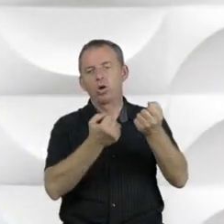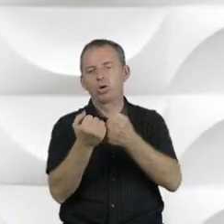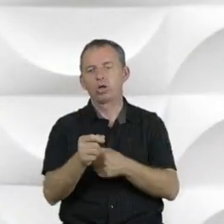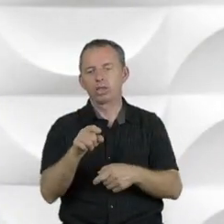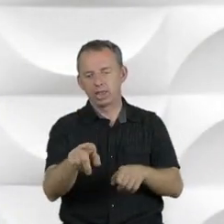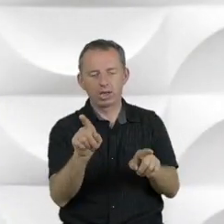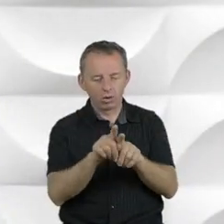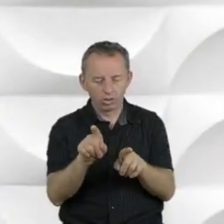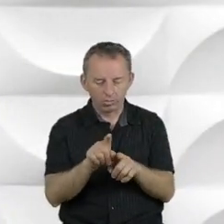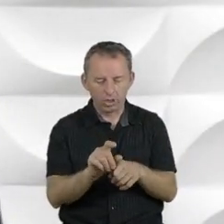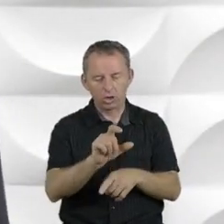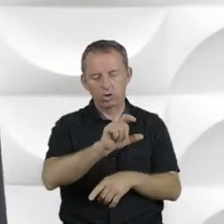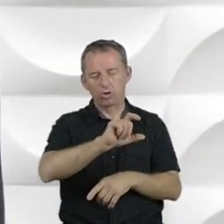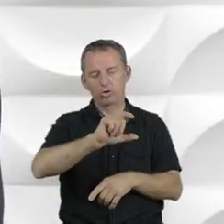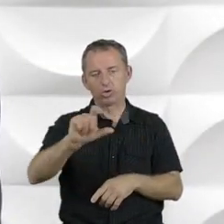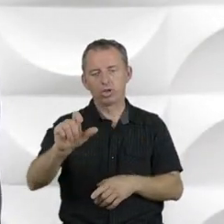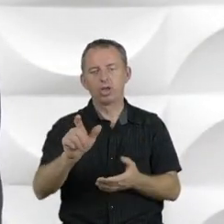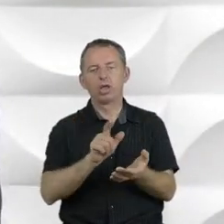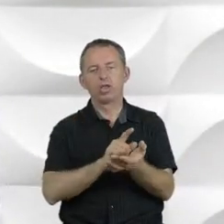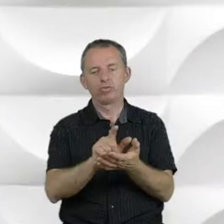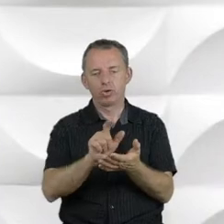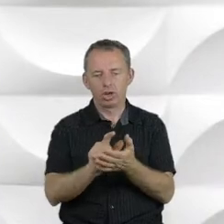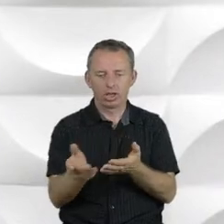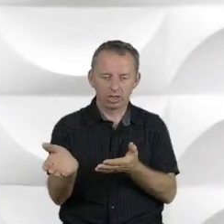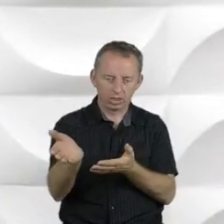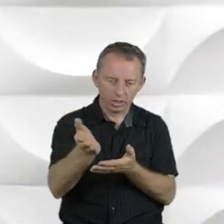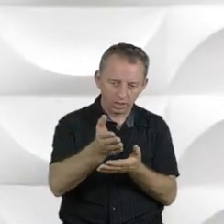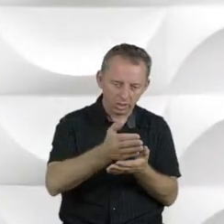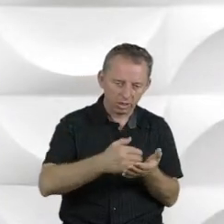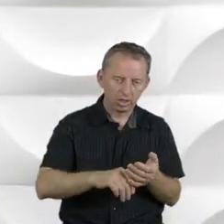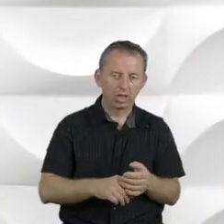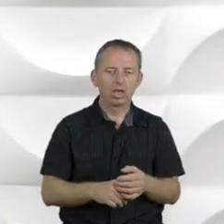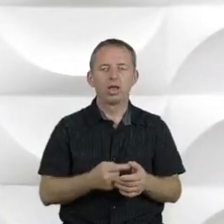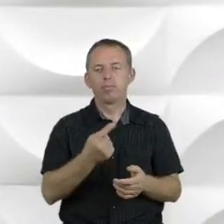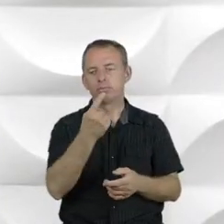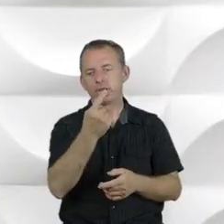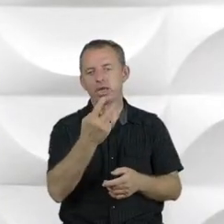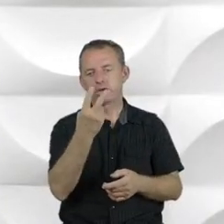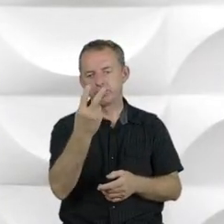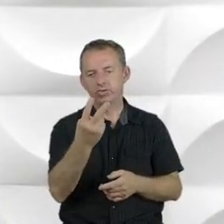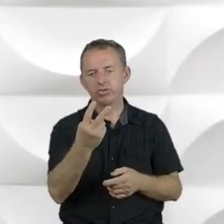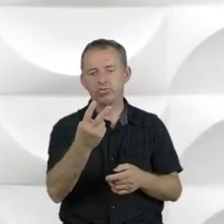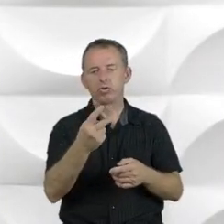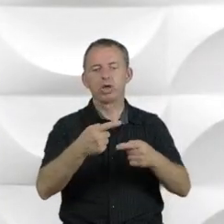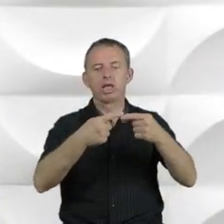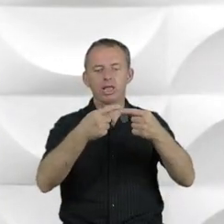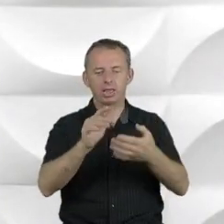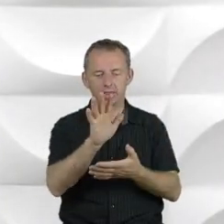samego czasu w 12 rozdziale w pierwszych dwóch tekstach.